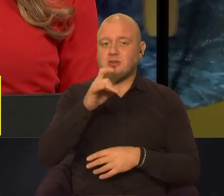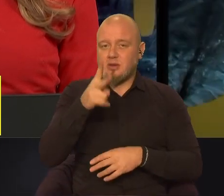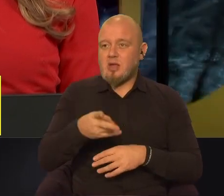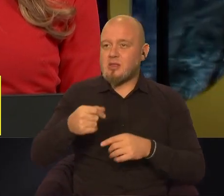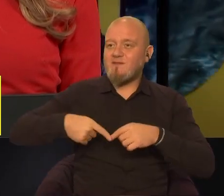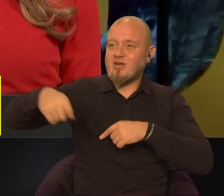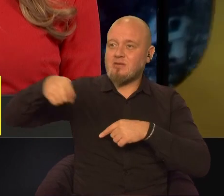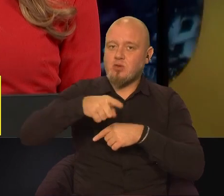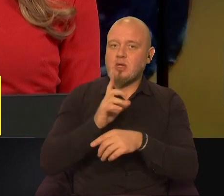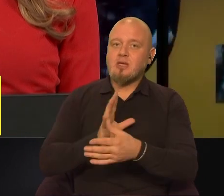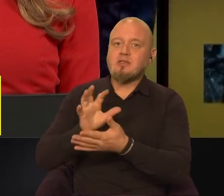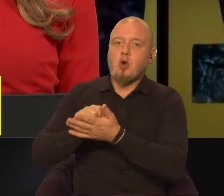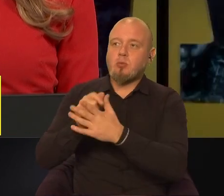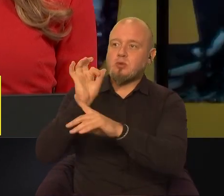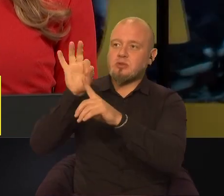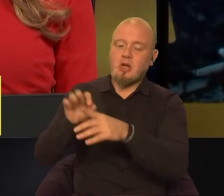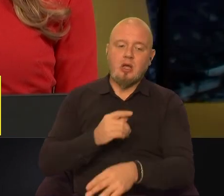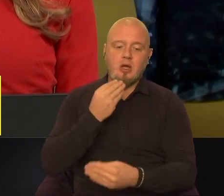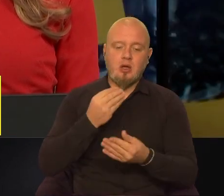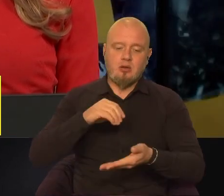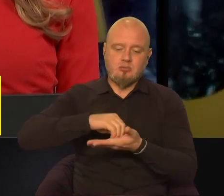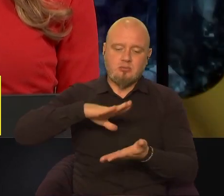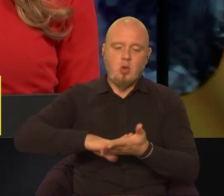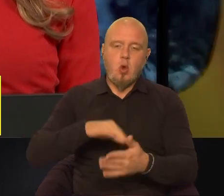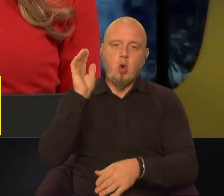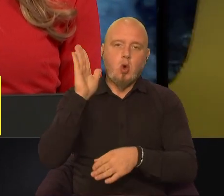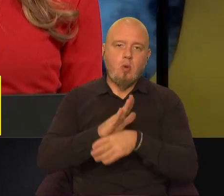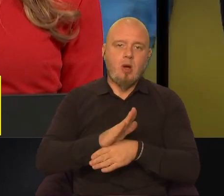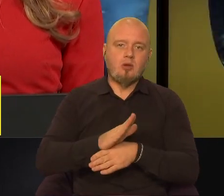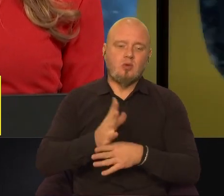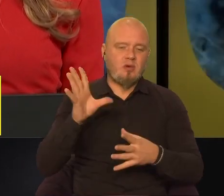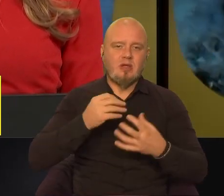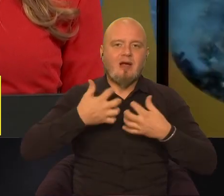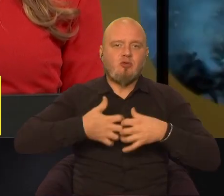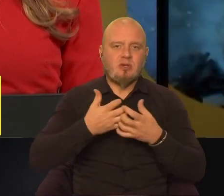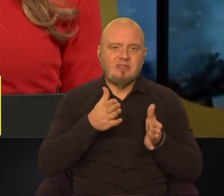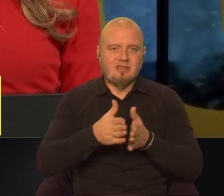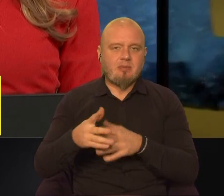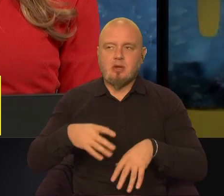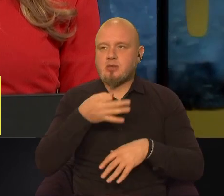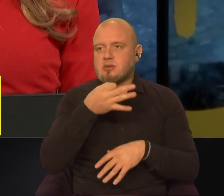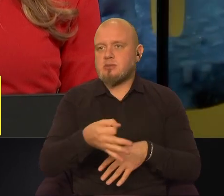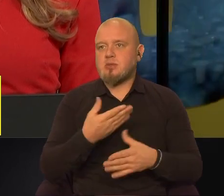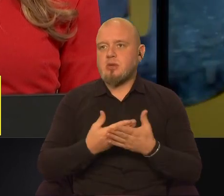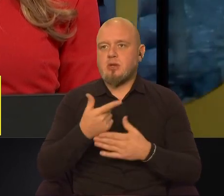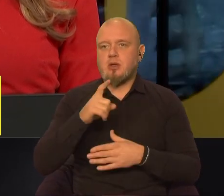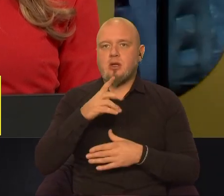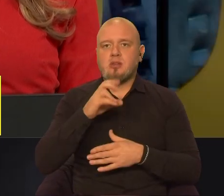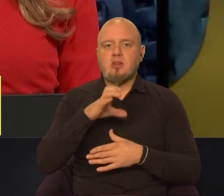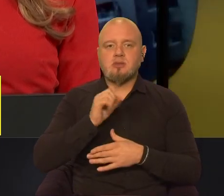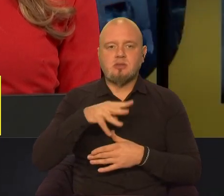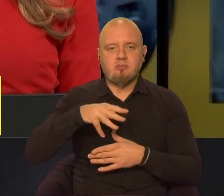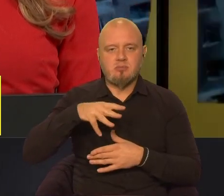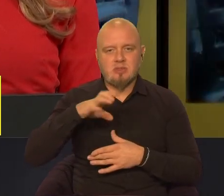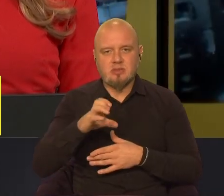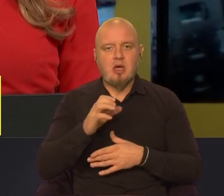вони захоплюють ціль, дають команду. Відповідно, йде чи то автоматизована система, як от, скажімо, в системах NASAMS чи IRIS-T, так,